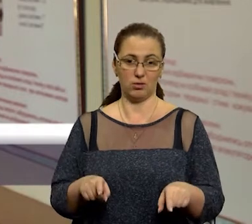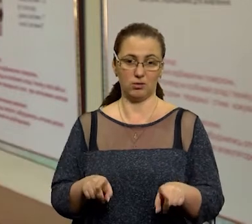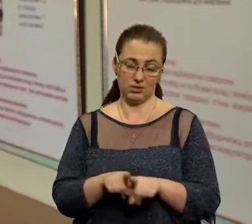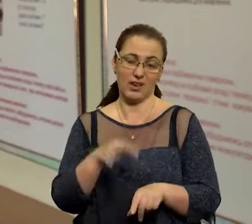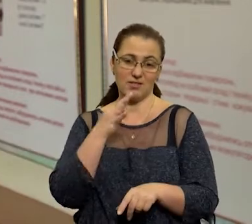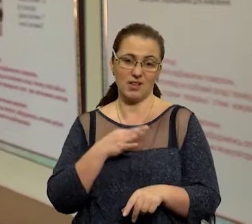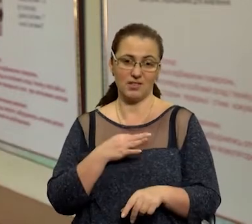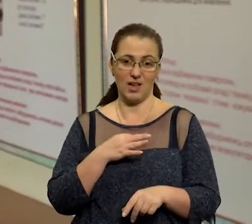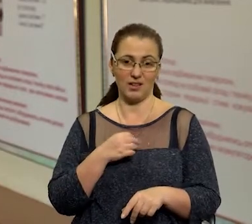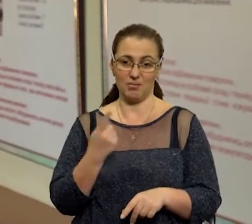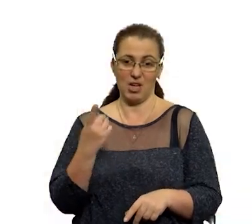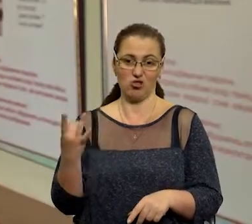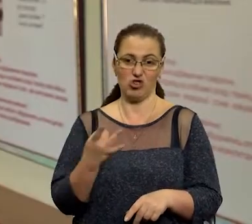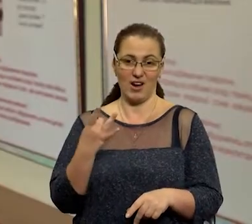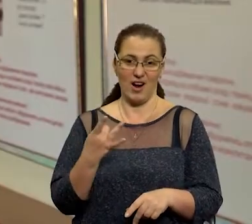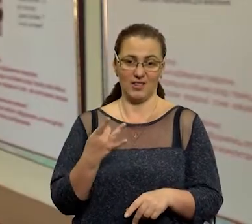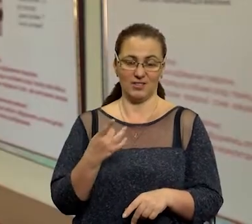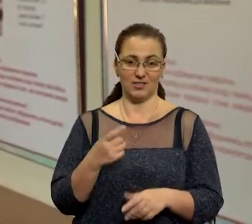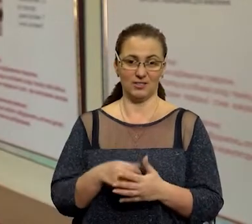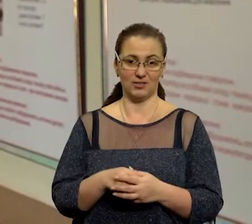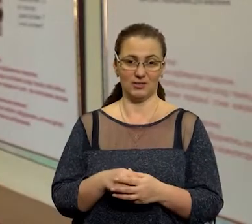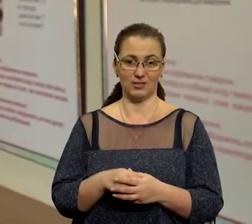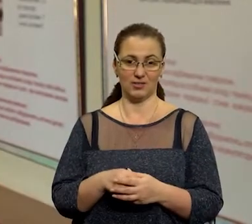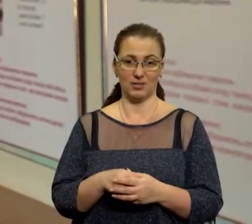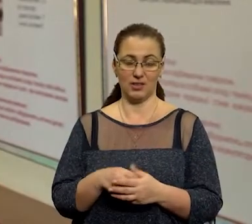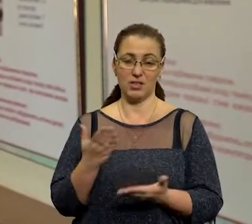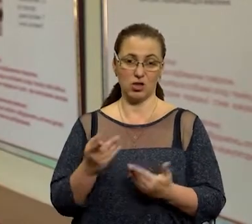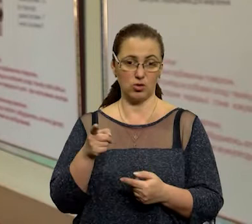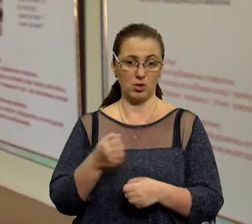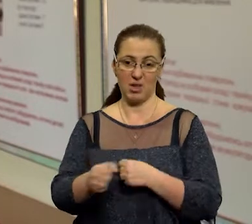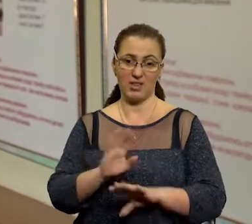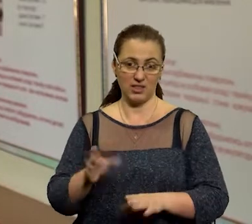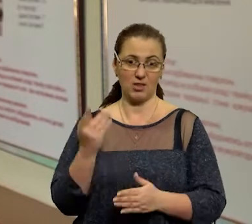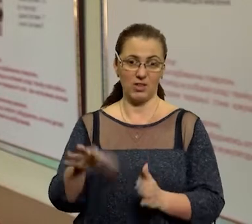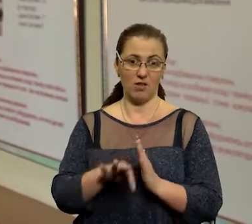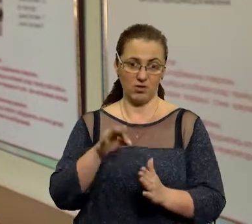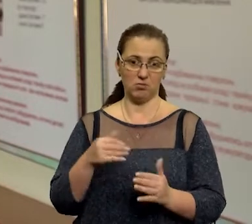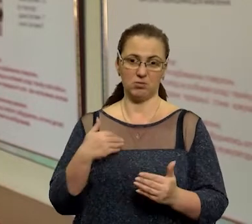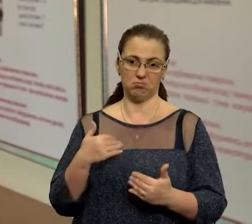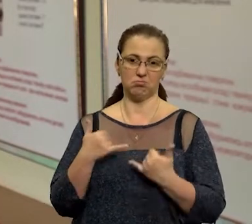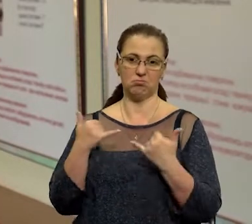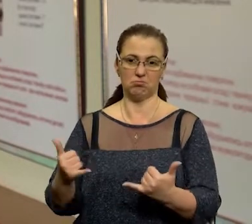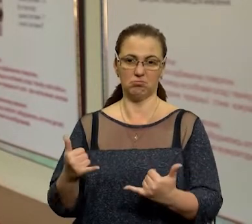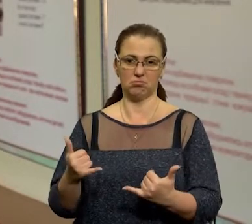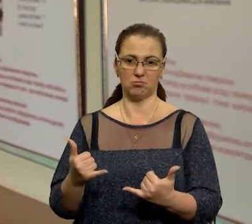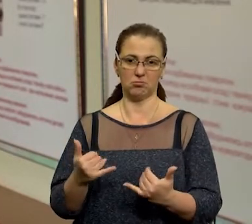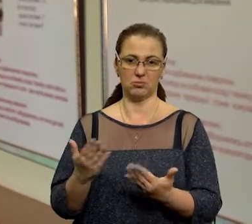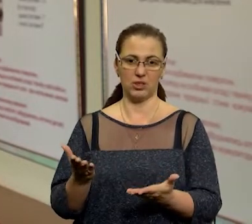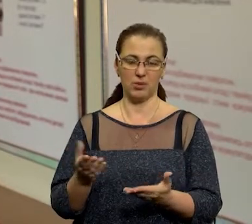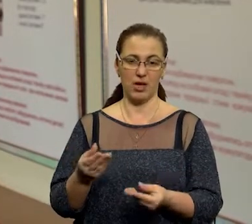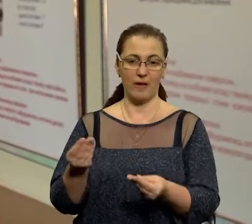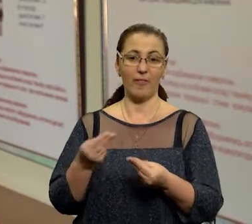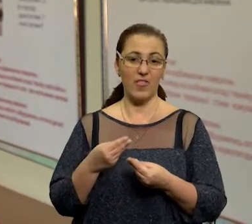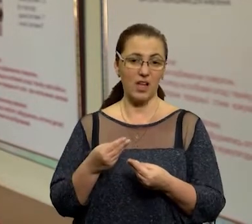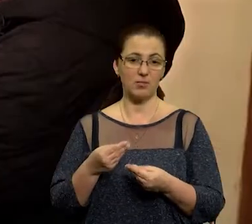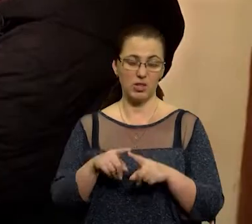сказали, не взагалі перша людина. Сказали, якщо тебе ніхто не заставляє, то і твій вибір, ми тебе поважаємо. Дали мені листочок,